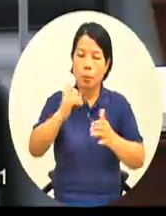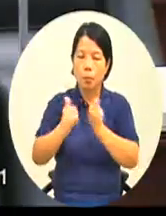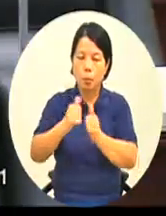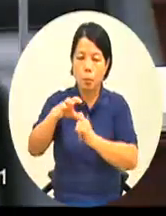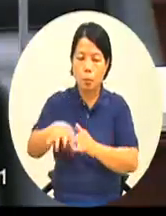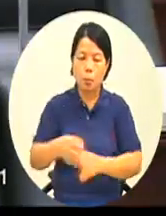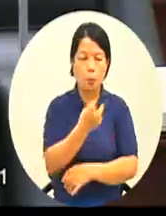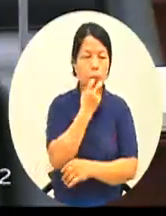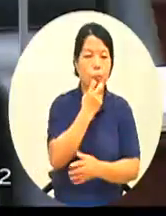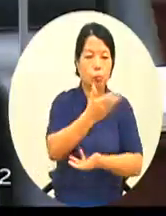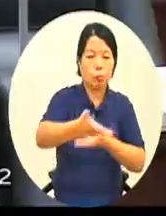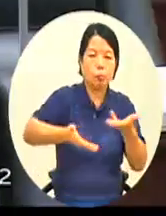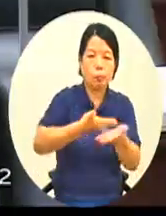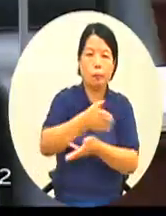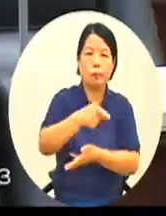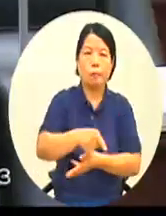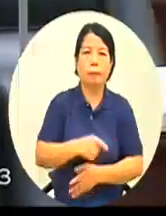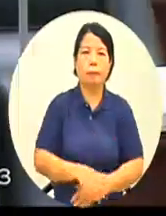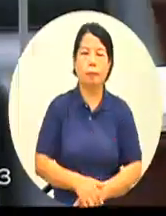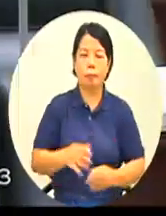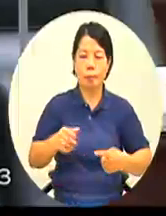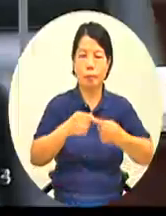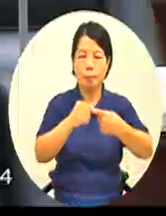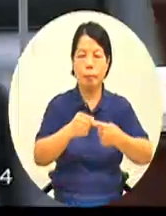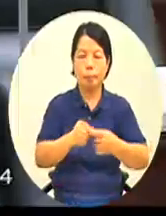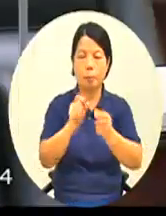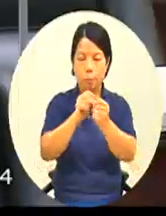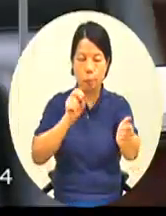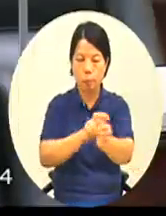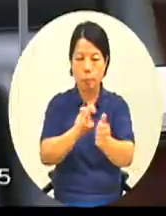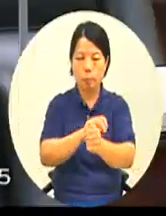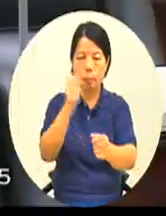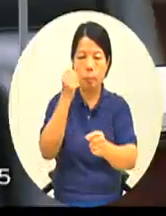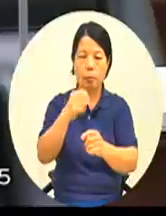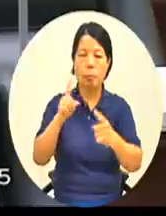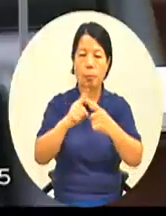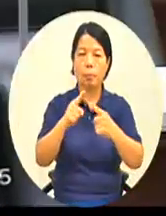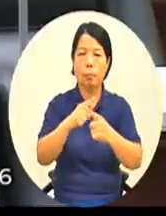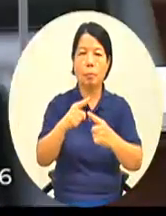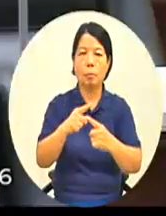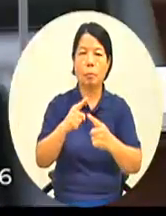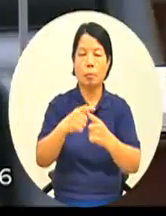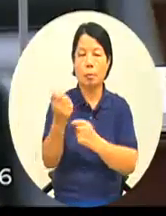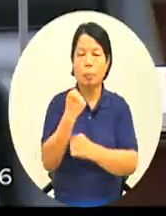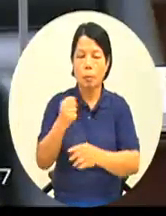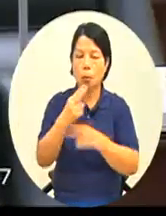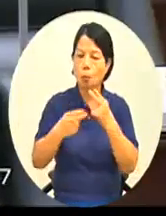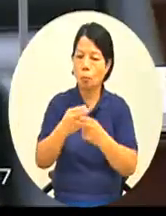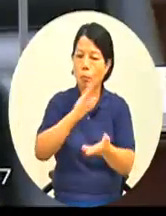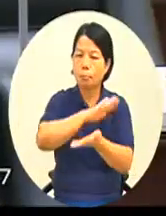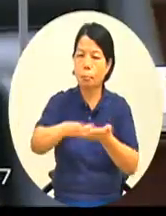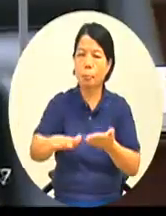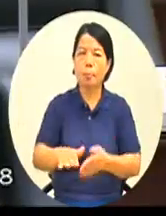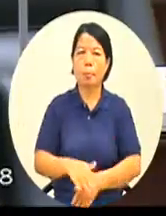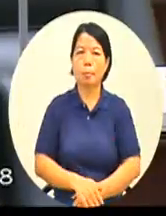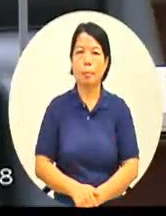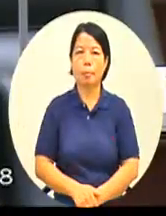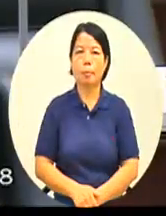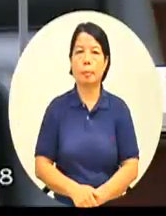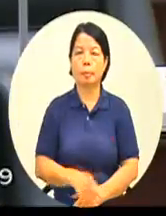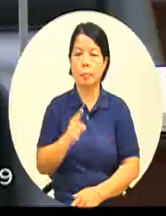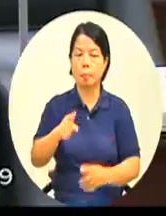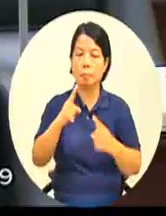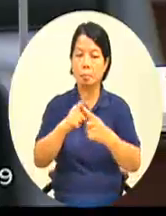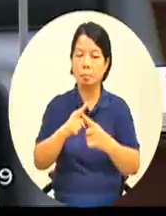中央的沟通方面哦，第一个我们长照的人力问题如何解决？我想这个问题真的很